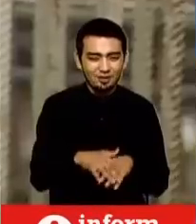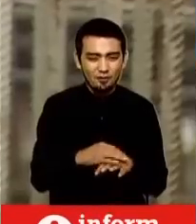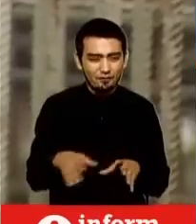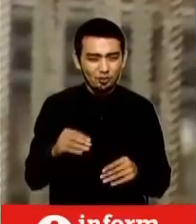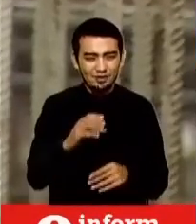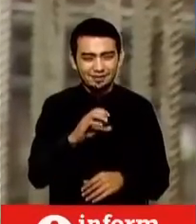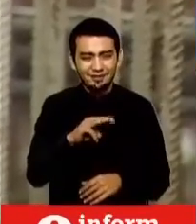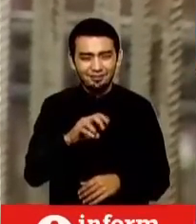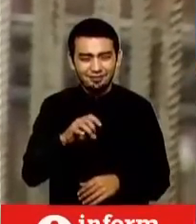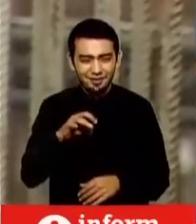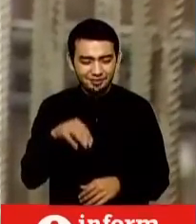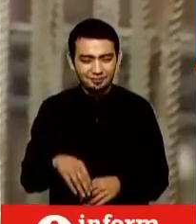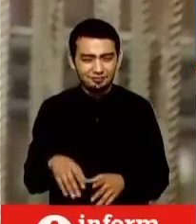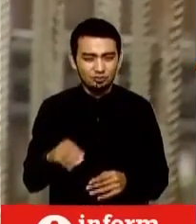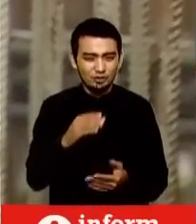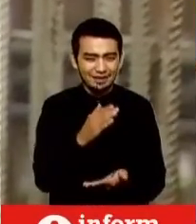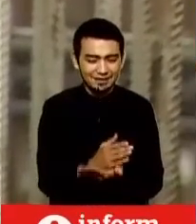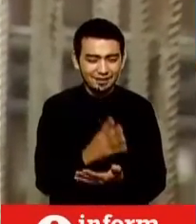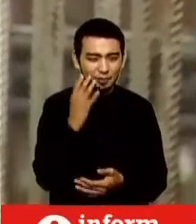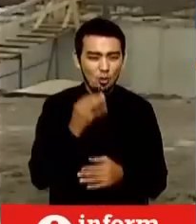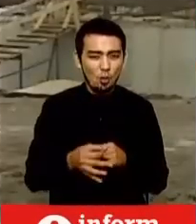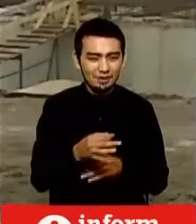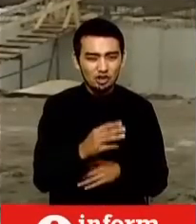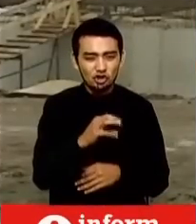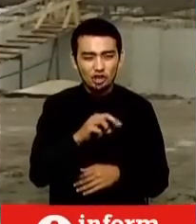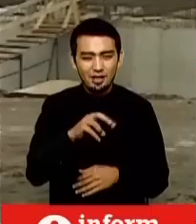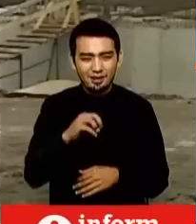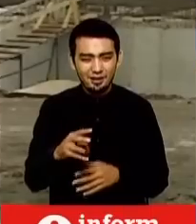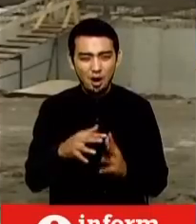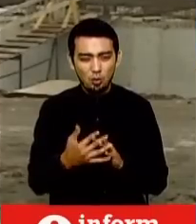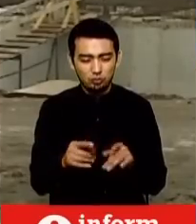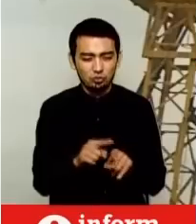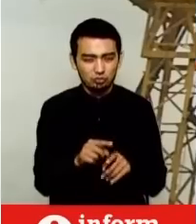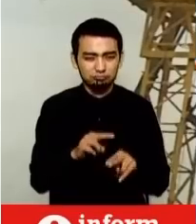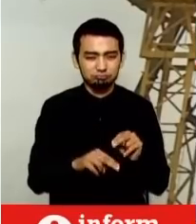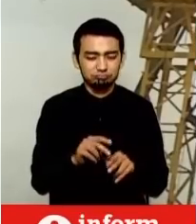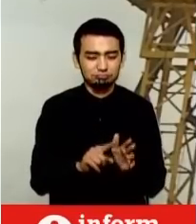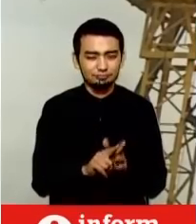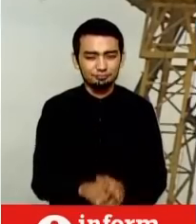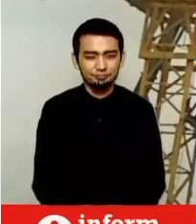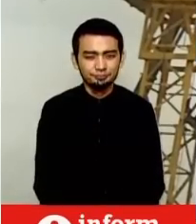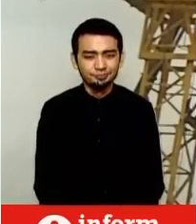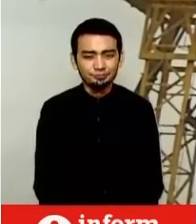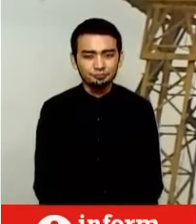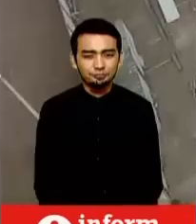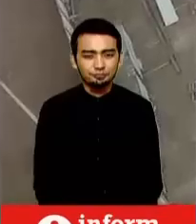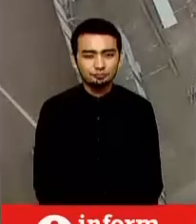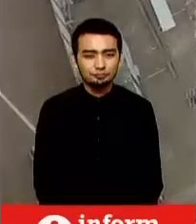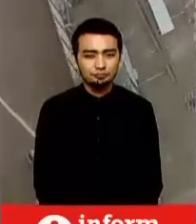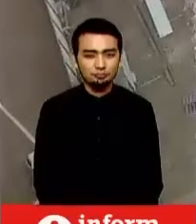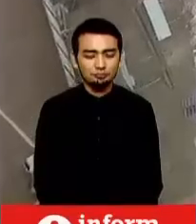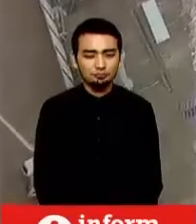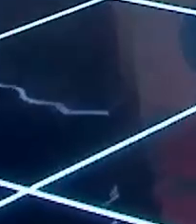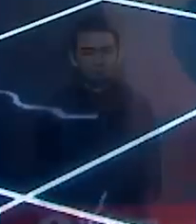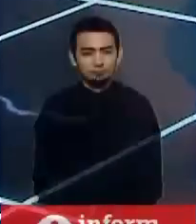сай заманауи білім ордасы Алматы облысының Шелек ауылында да салынып жатыр. Бауыржан Жақсымбет, Думан Сүлеймен, Информ Бюро,